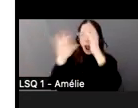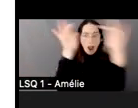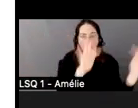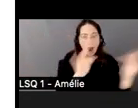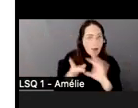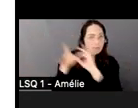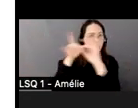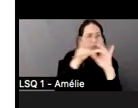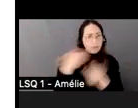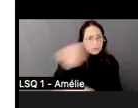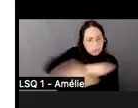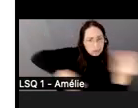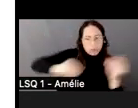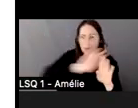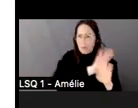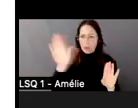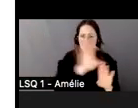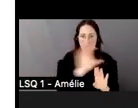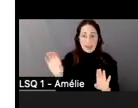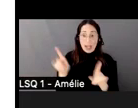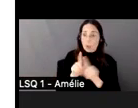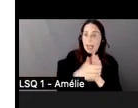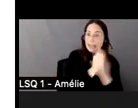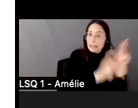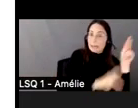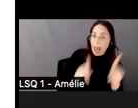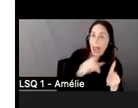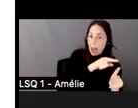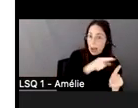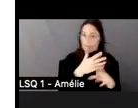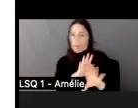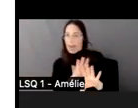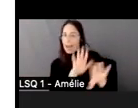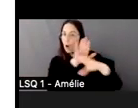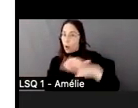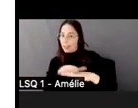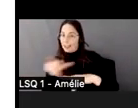Canada et d'obtenir des conseils d'experts dans le domaine.